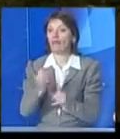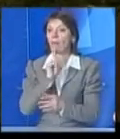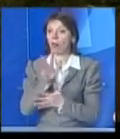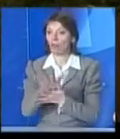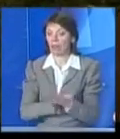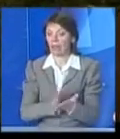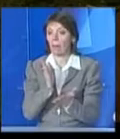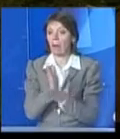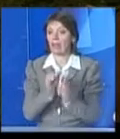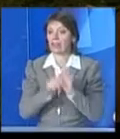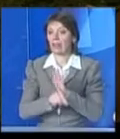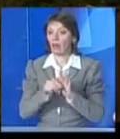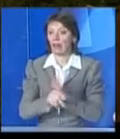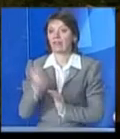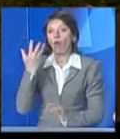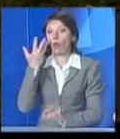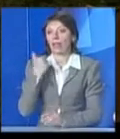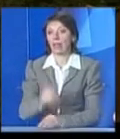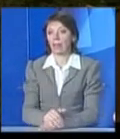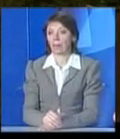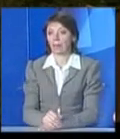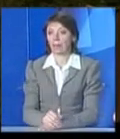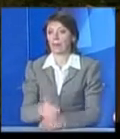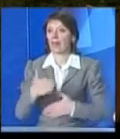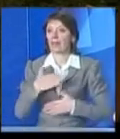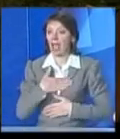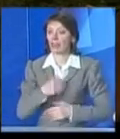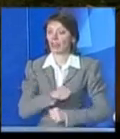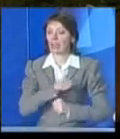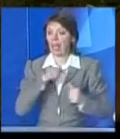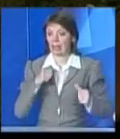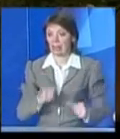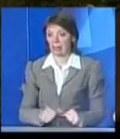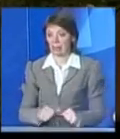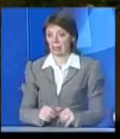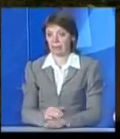Це мається на увазі, коли наше серце,